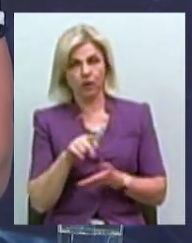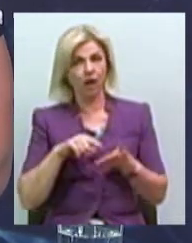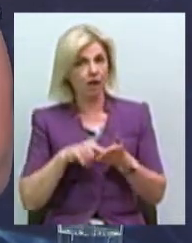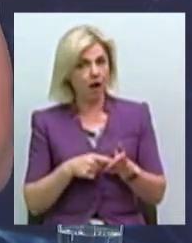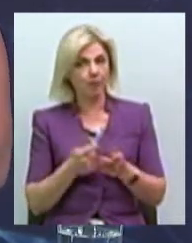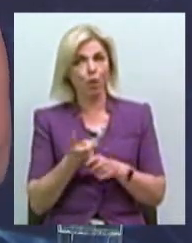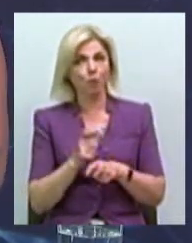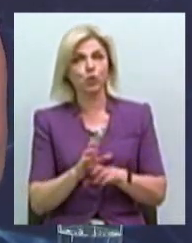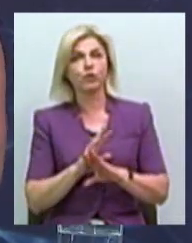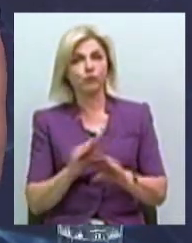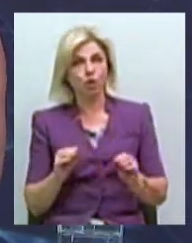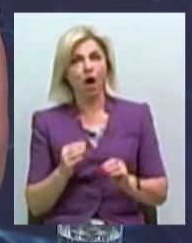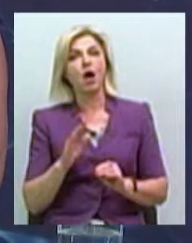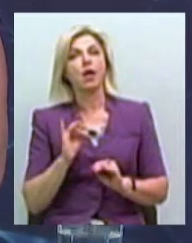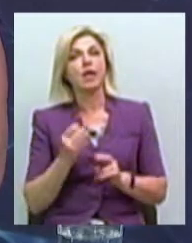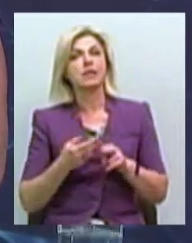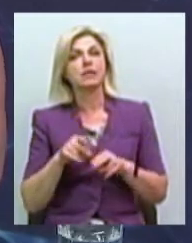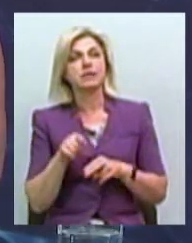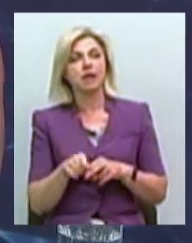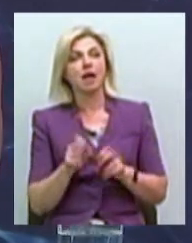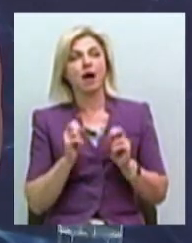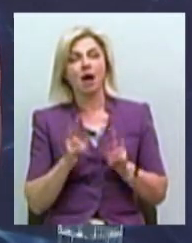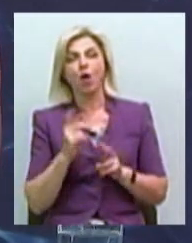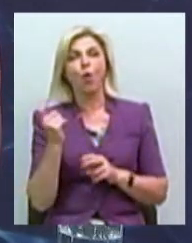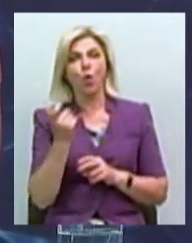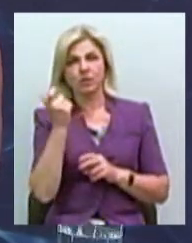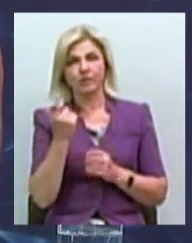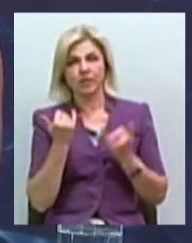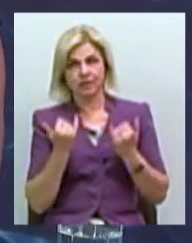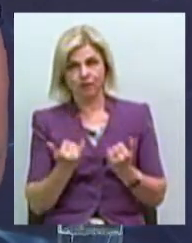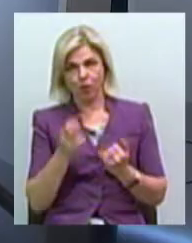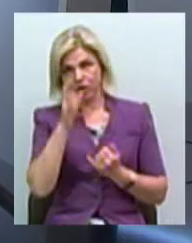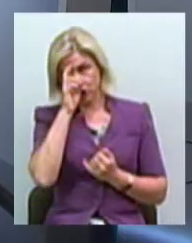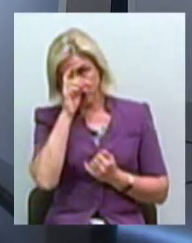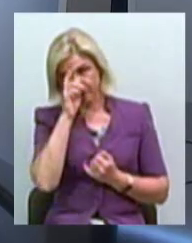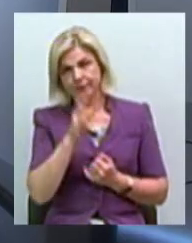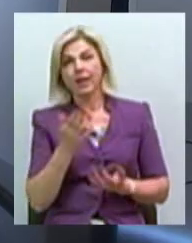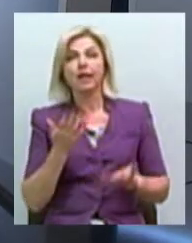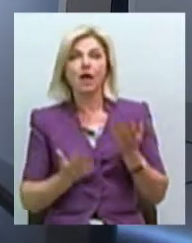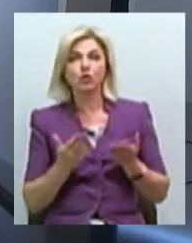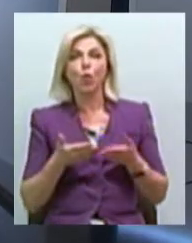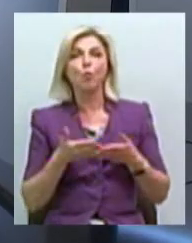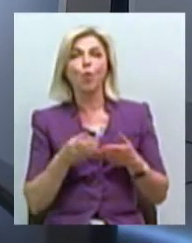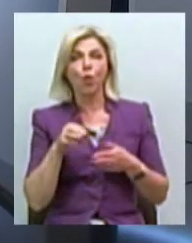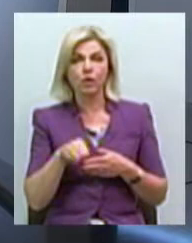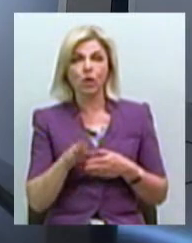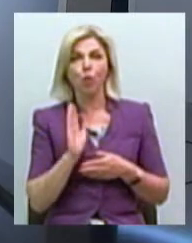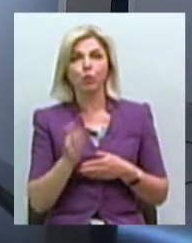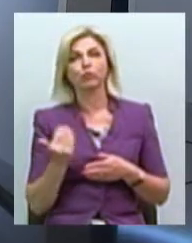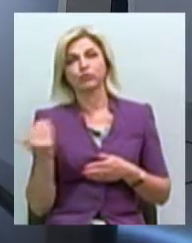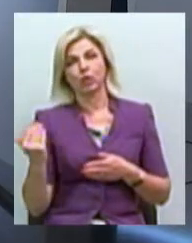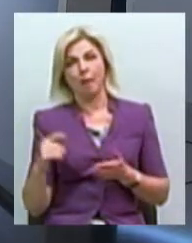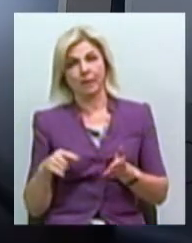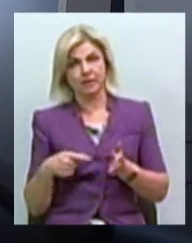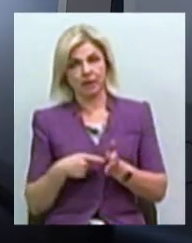нашому випадку, що ми передбачаємо? І це то, як господарювала сьогодні і господарює держава. Якщо порт буде міським, що